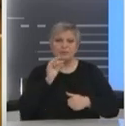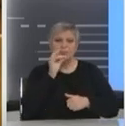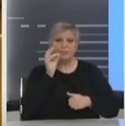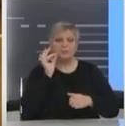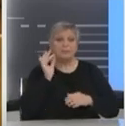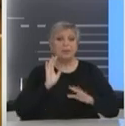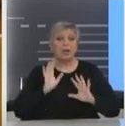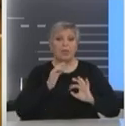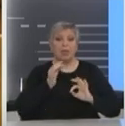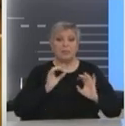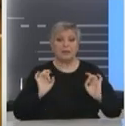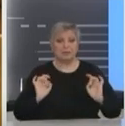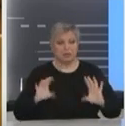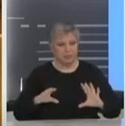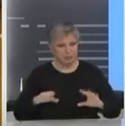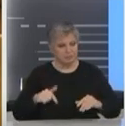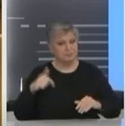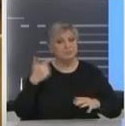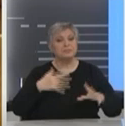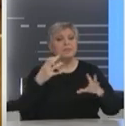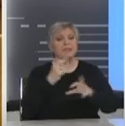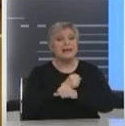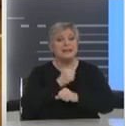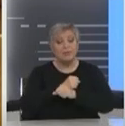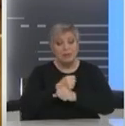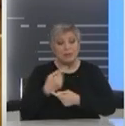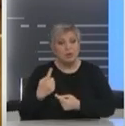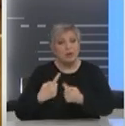Πετύχαμε την επαναφορά των συλλογικών συμβάσεων εργασίας,